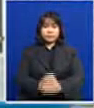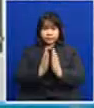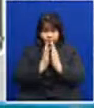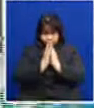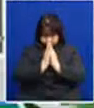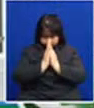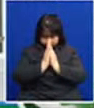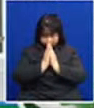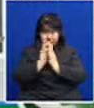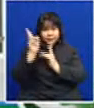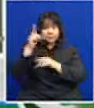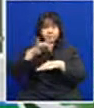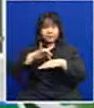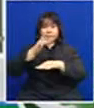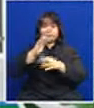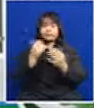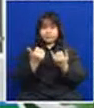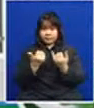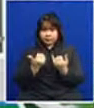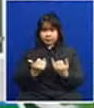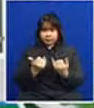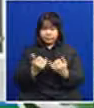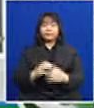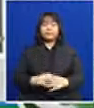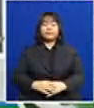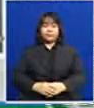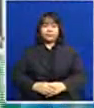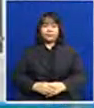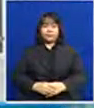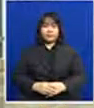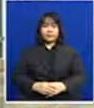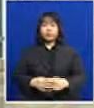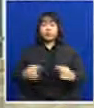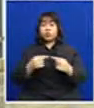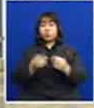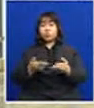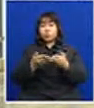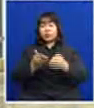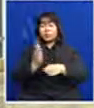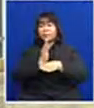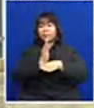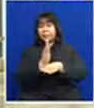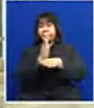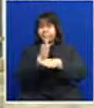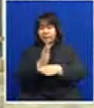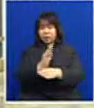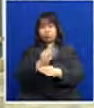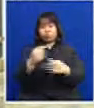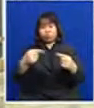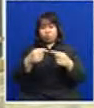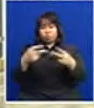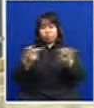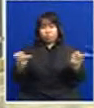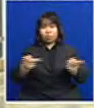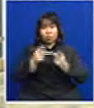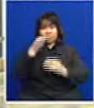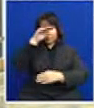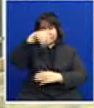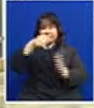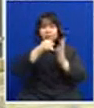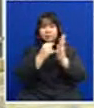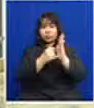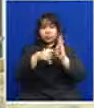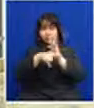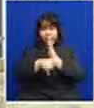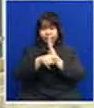ค่ะเพื่อโลกเพื่อเราเช้าวันนี้กับดิฉันจารุวรรณจารุจินดาค่ะการล่องเรือใบบนเกาะช้างที่จังหวัดตราดค่ะก็เป็นอีกหนึ่งกิจกรรมที่น่าสนใจ